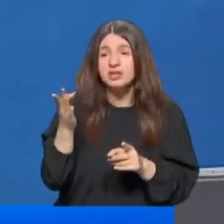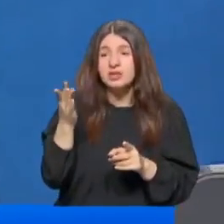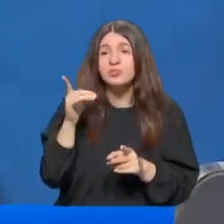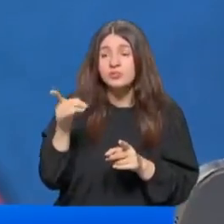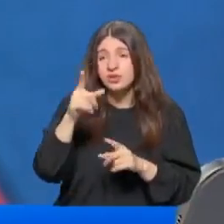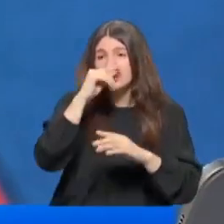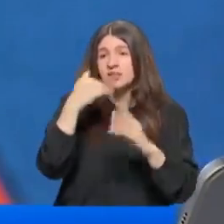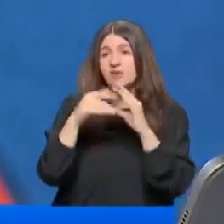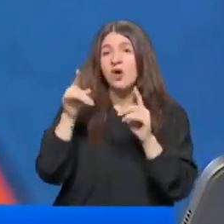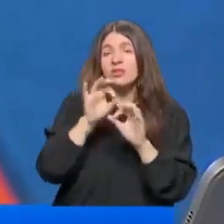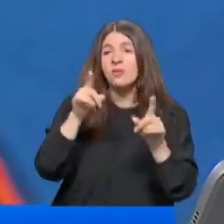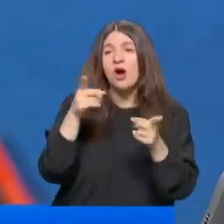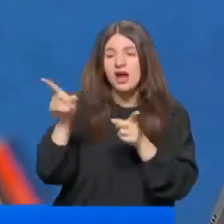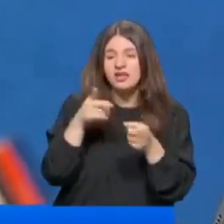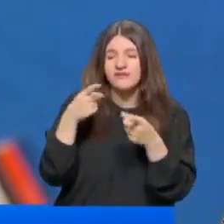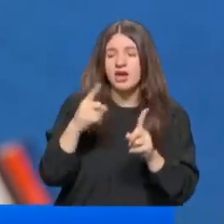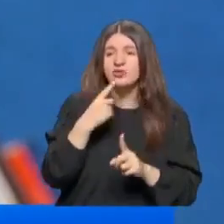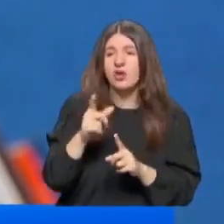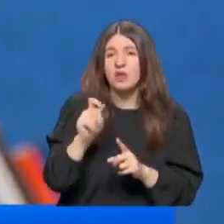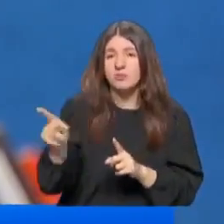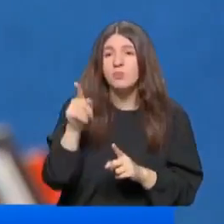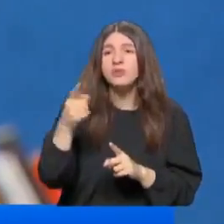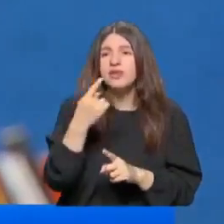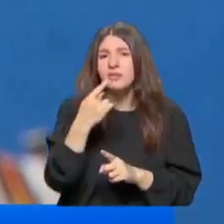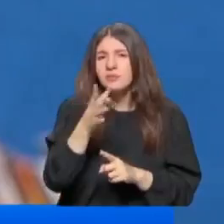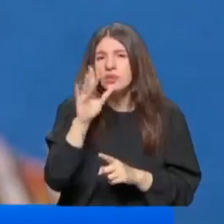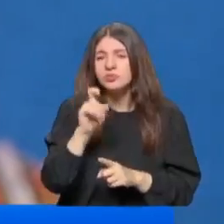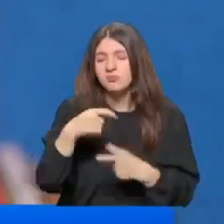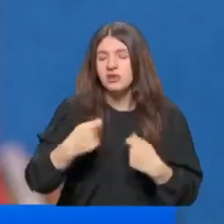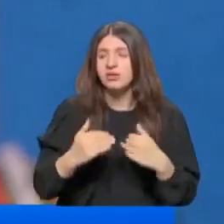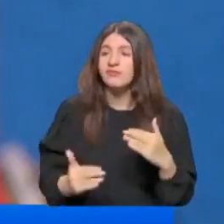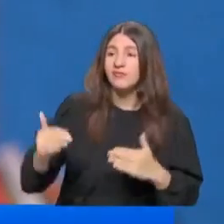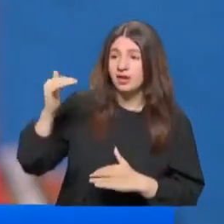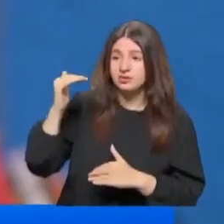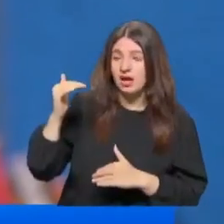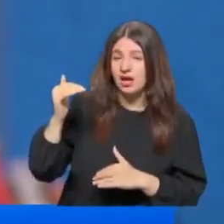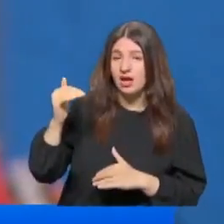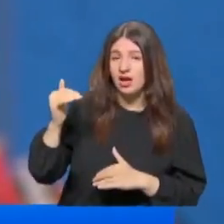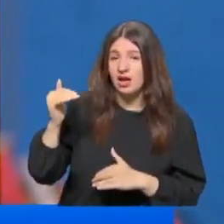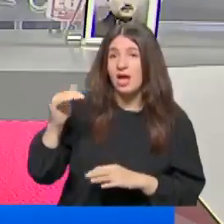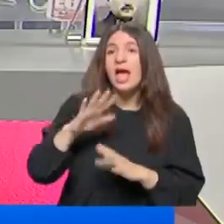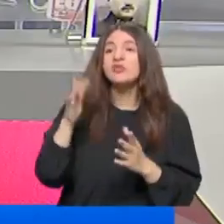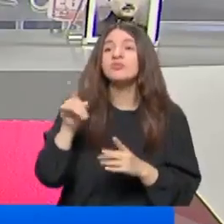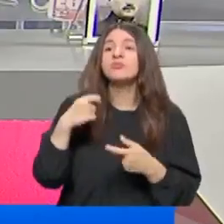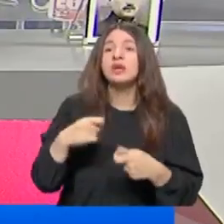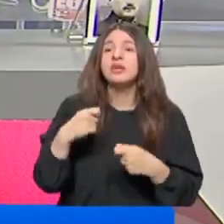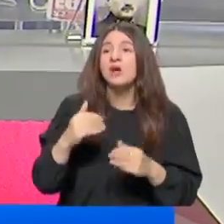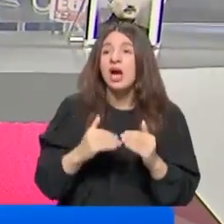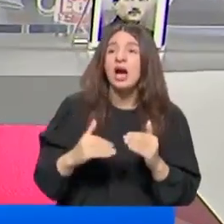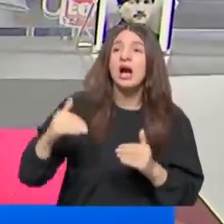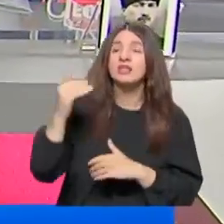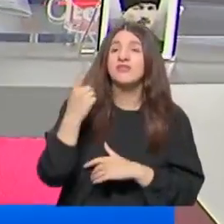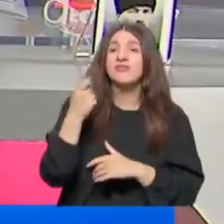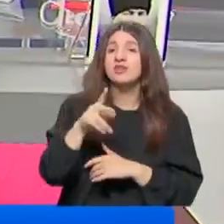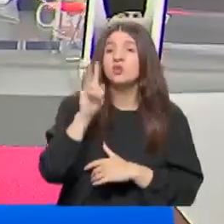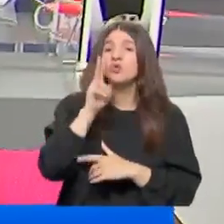bu tweet Tam da o aradaki farkı işaret ediyor Bu ne demek biliyor musunuz maliyetler arttı bir Henüz bu maliyetlerdeki artış